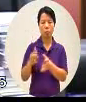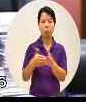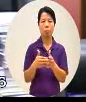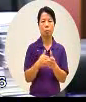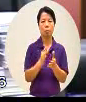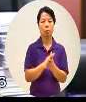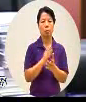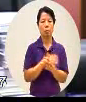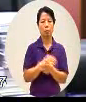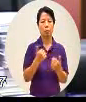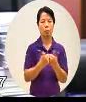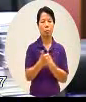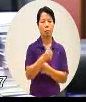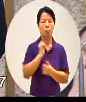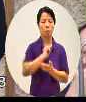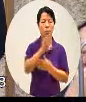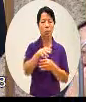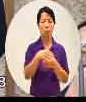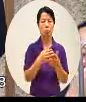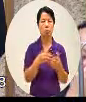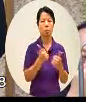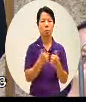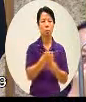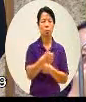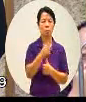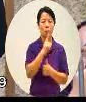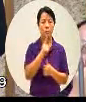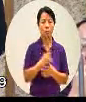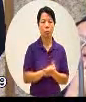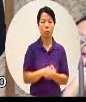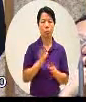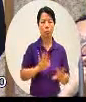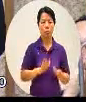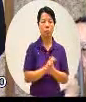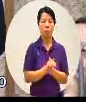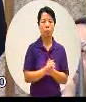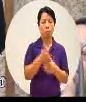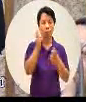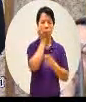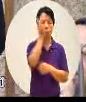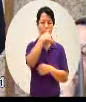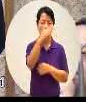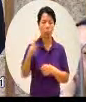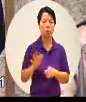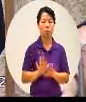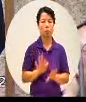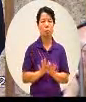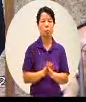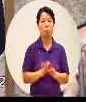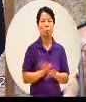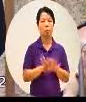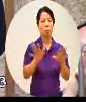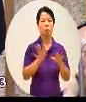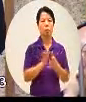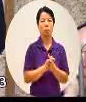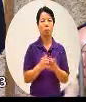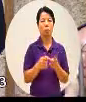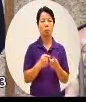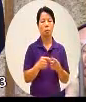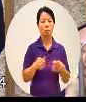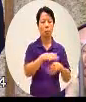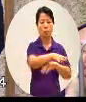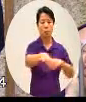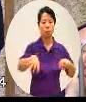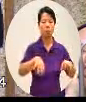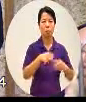以我甲议员报告讲，议员提的这个部分就是说，的确因为现在冈山地区的发展，那包含这周边有一